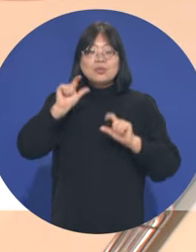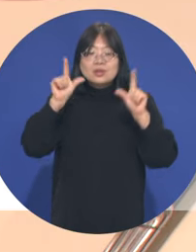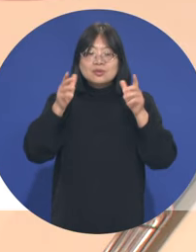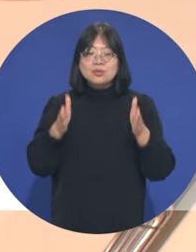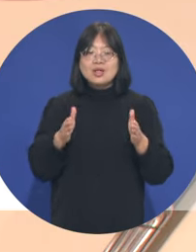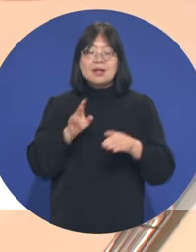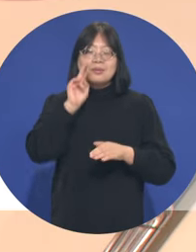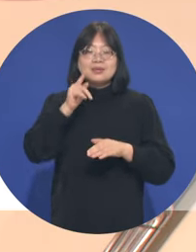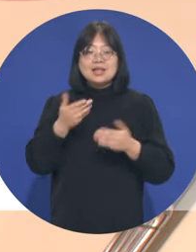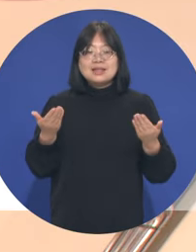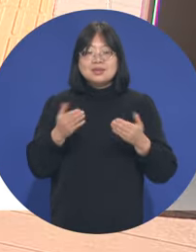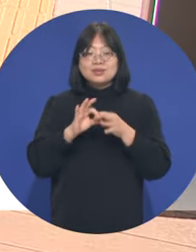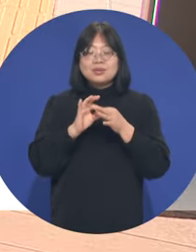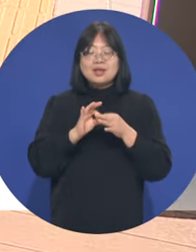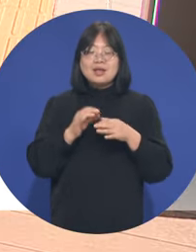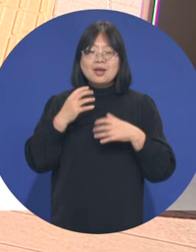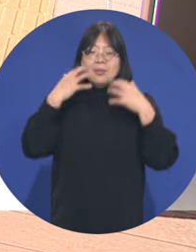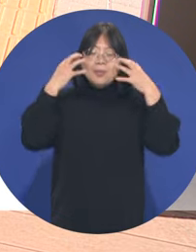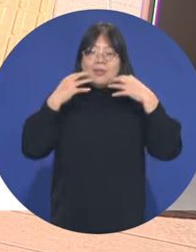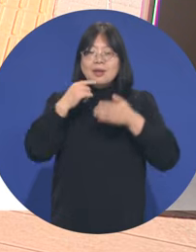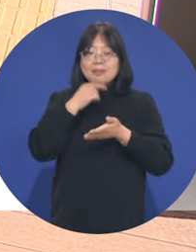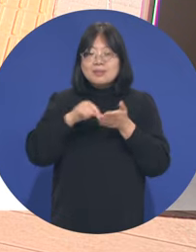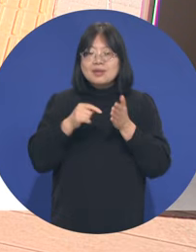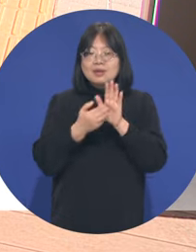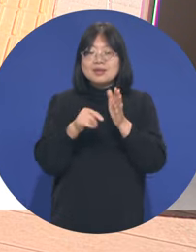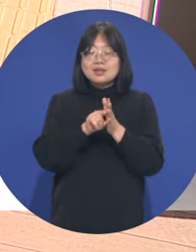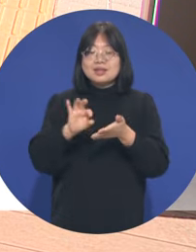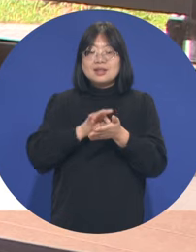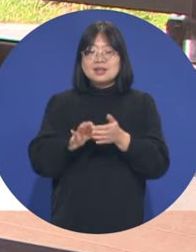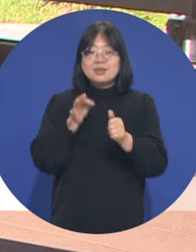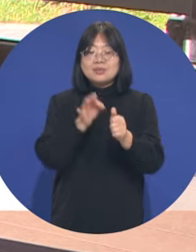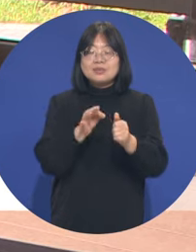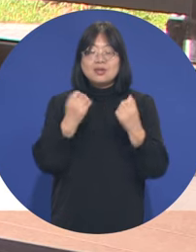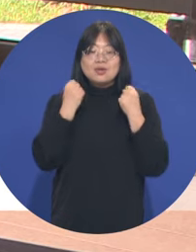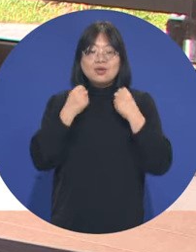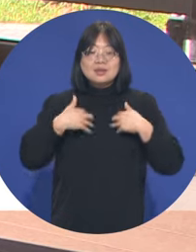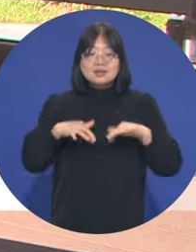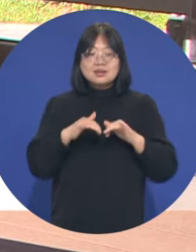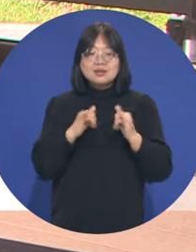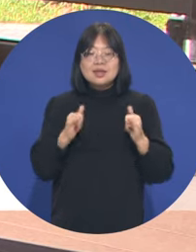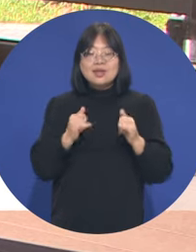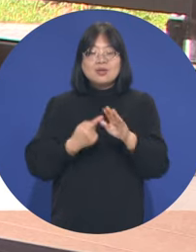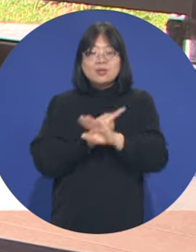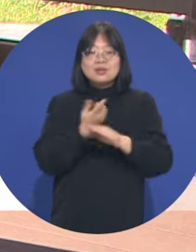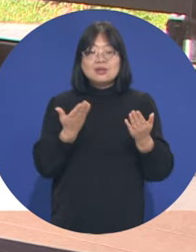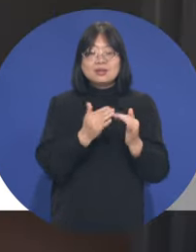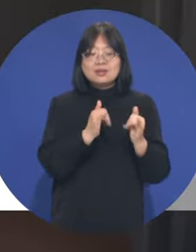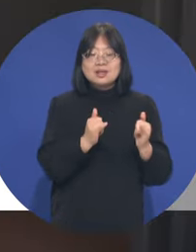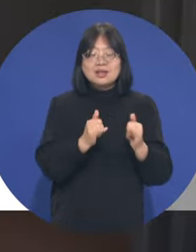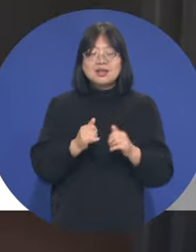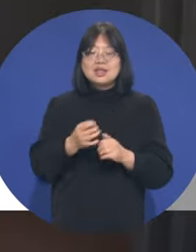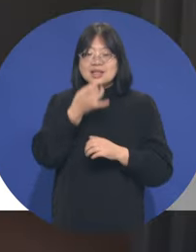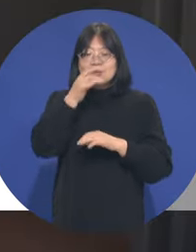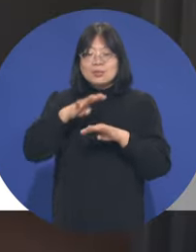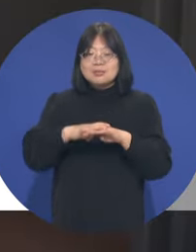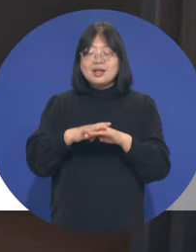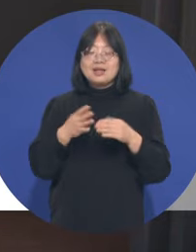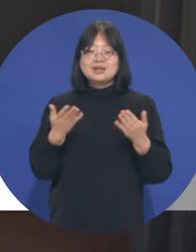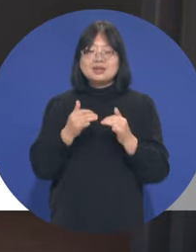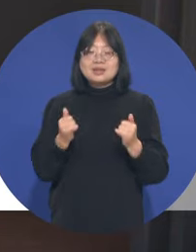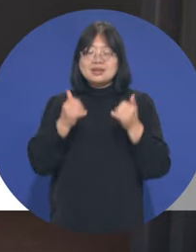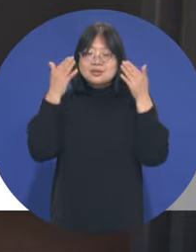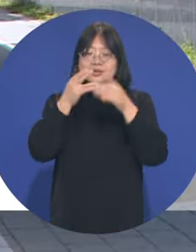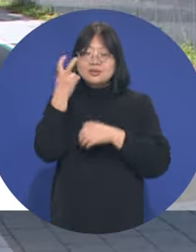동안 비상 근무를 통해 폭염 피해 예방을 위한 예산을 지원하고 건강 취약계층과 오개 근로자 논밭 근로자에 집중